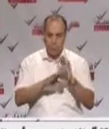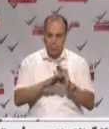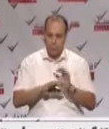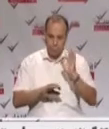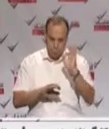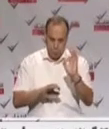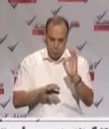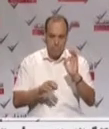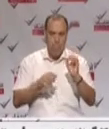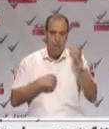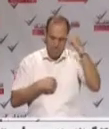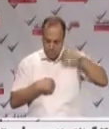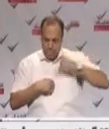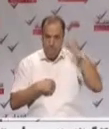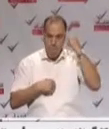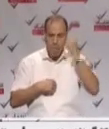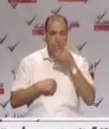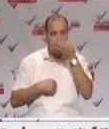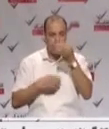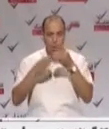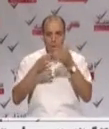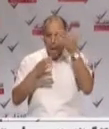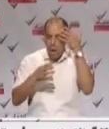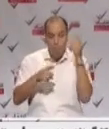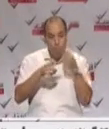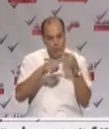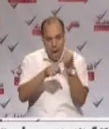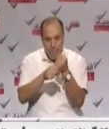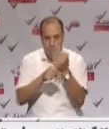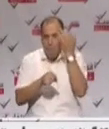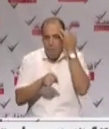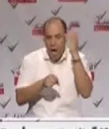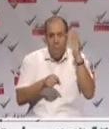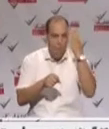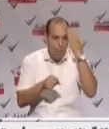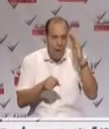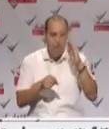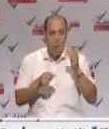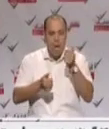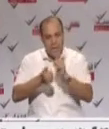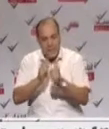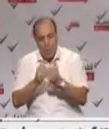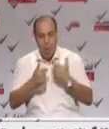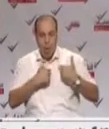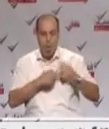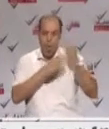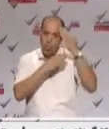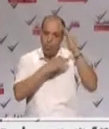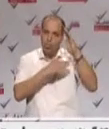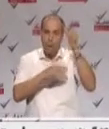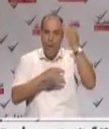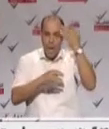اللازمة لغرس روح المبادرة والحث على طلب العلم والعمل والثقافة والمعرفة والرياضة وحب البلاد